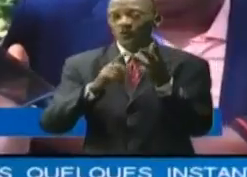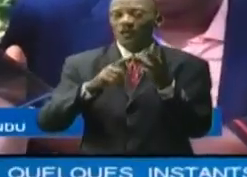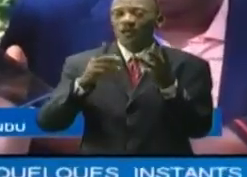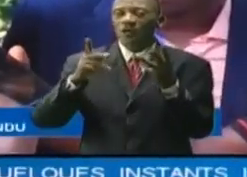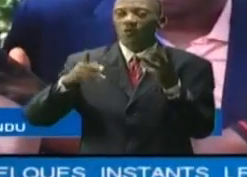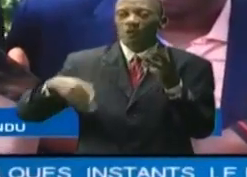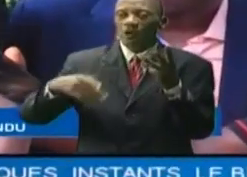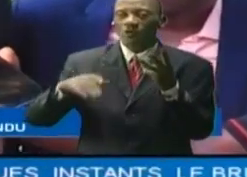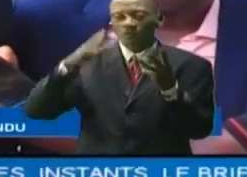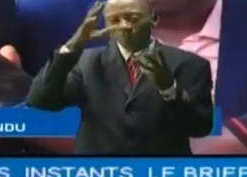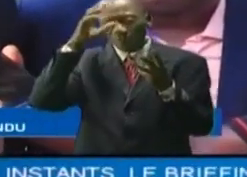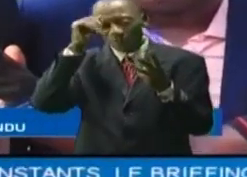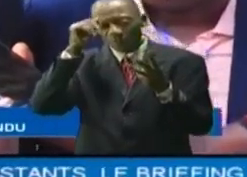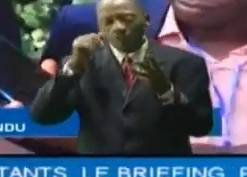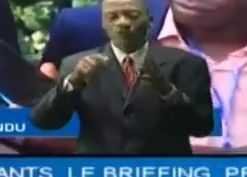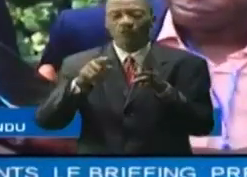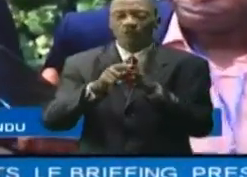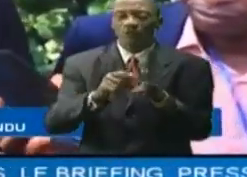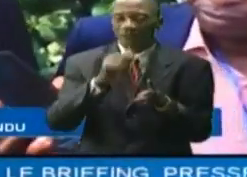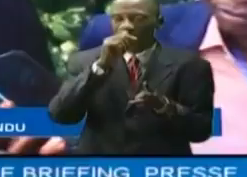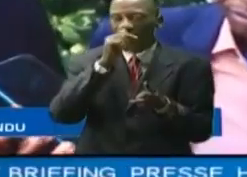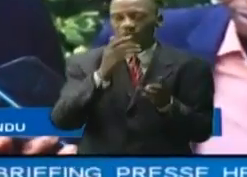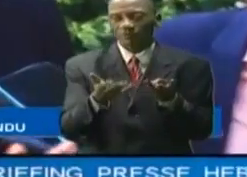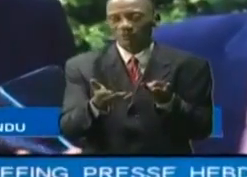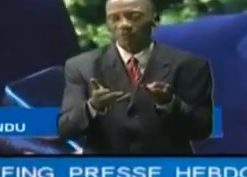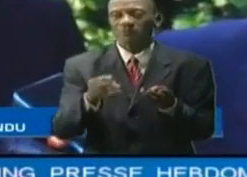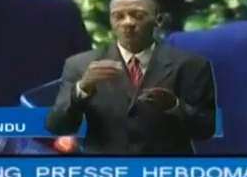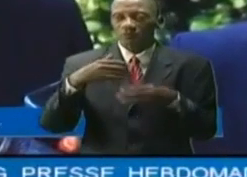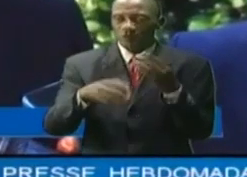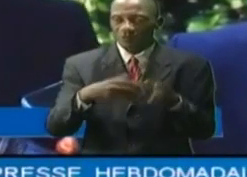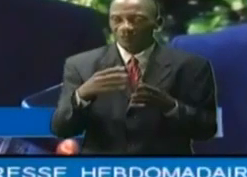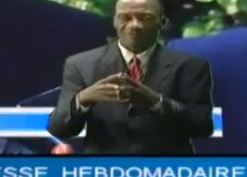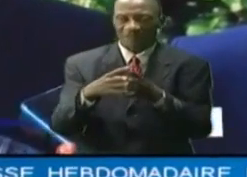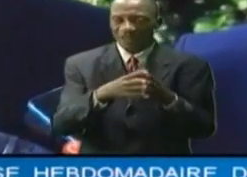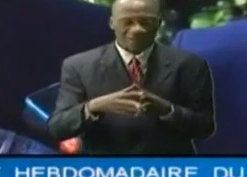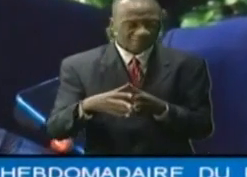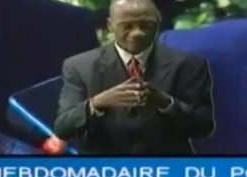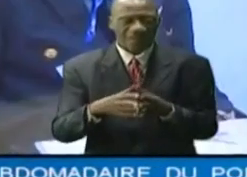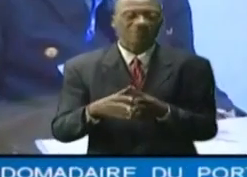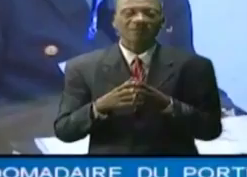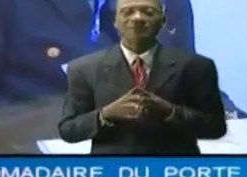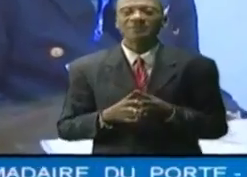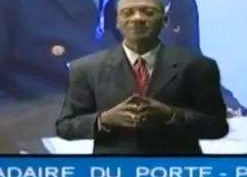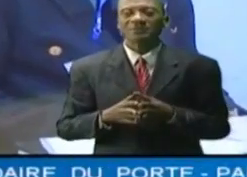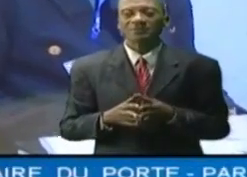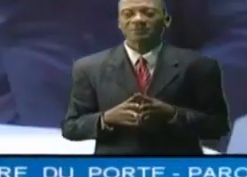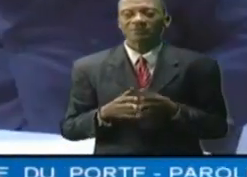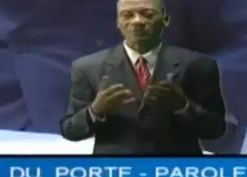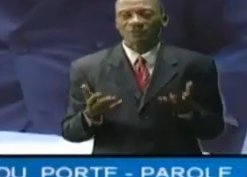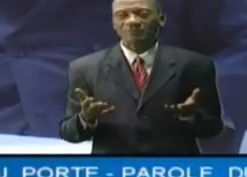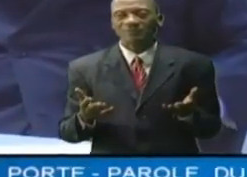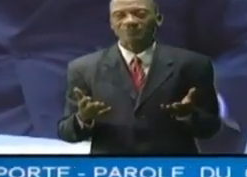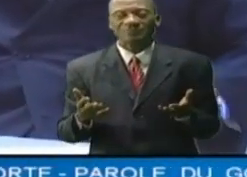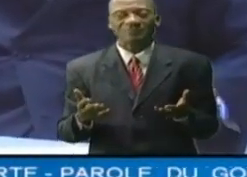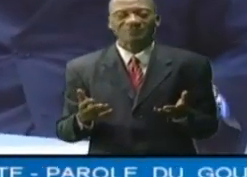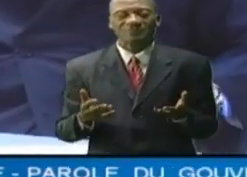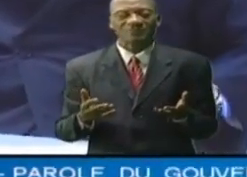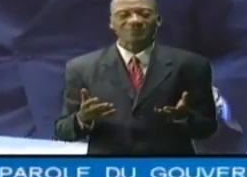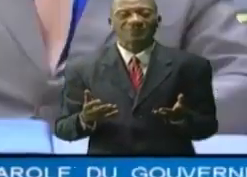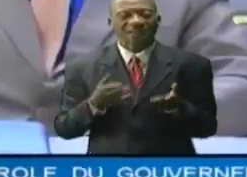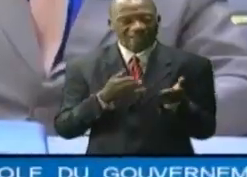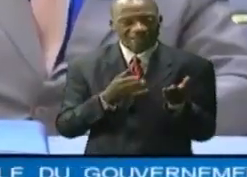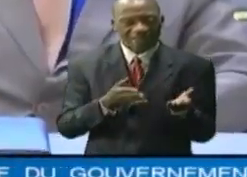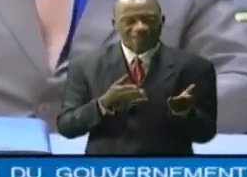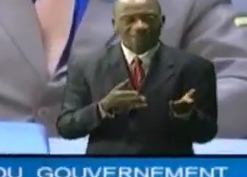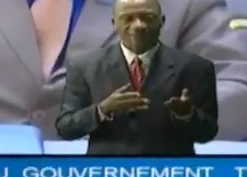à des déplacés qui sont partout. Il y a des déplacés de Kwamutu qui se retrouvent à Kinshasa. SOS, Grand Bon Doudou,